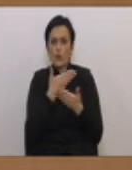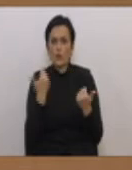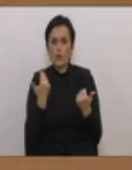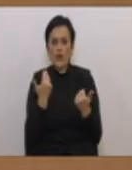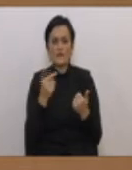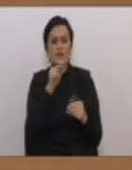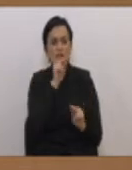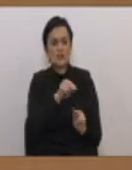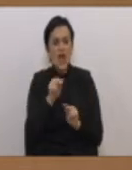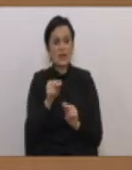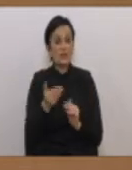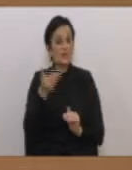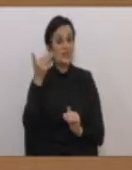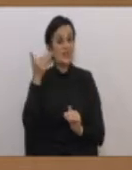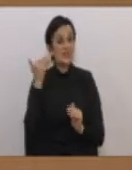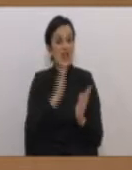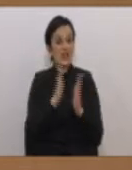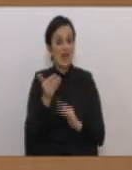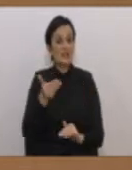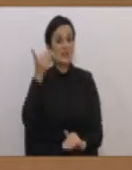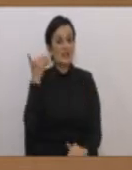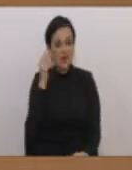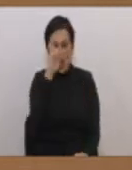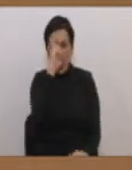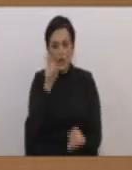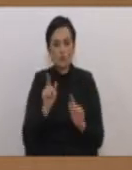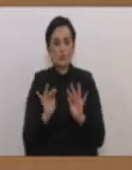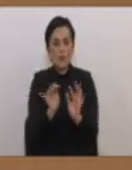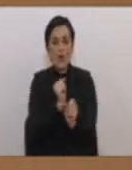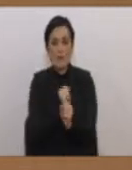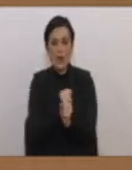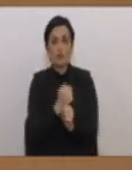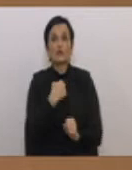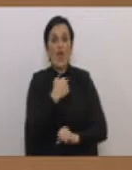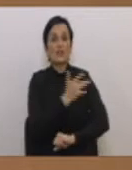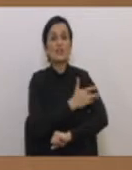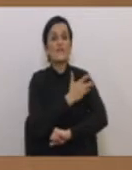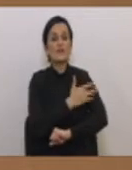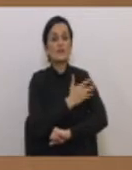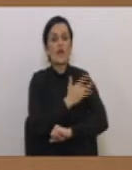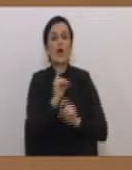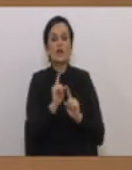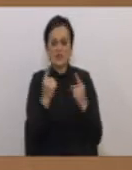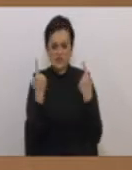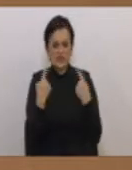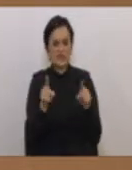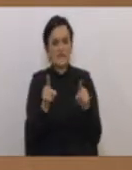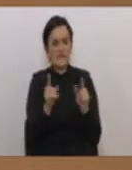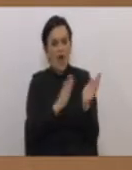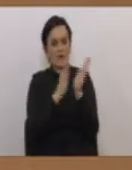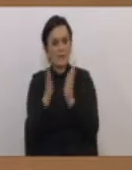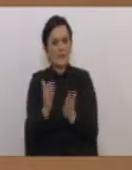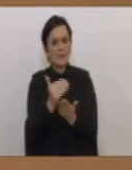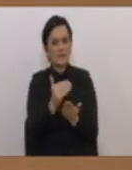დანაშაულები, რომელსაც წინა რეჟიმი და წინა ხელისუფლება ჩადიოდა და ჩვენ იმსახურებთ არსებითად სხვა ტიპის